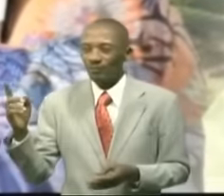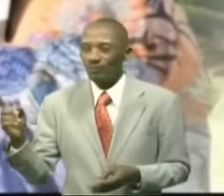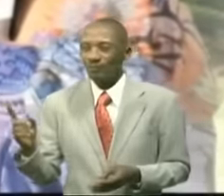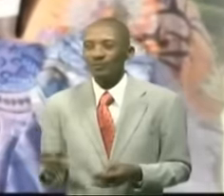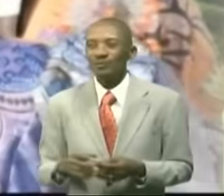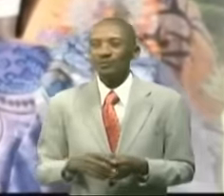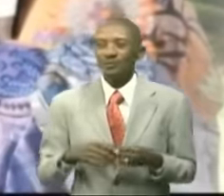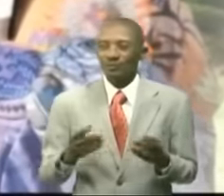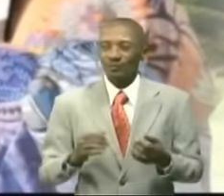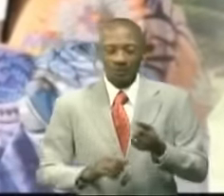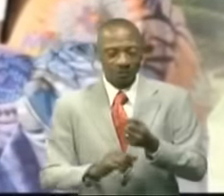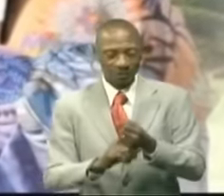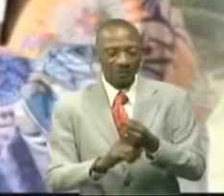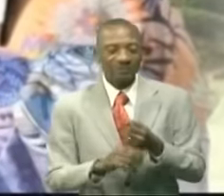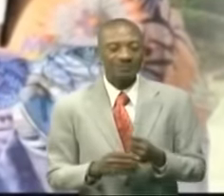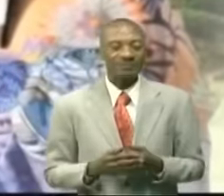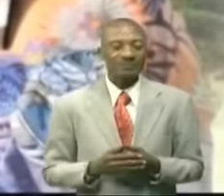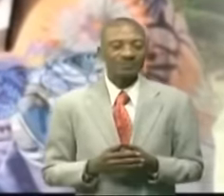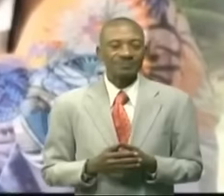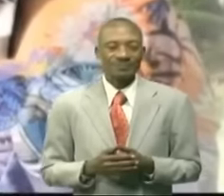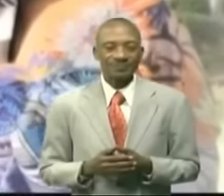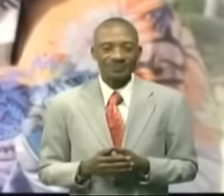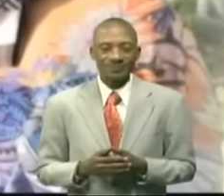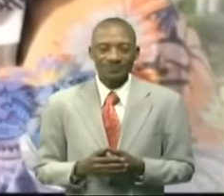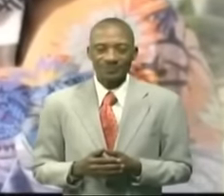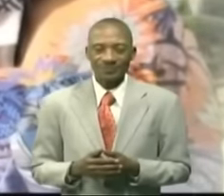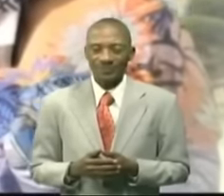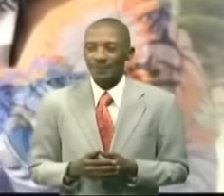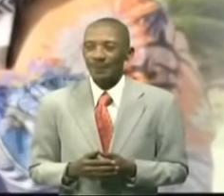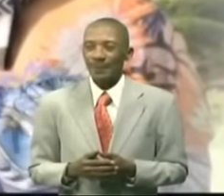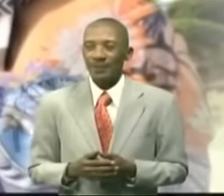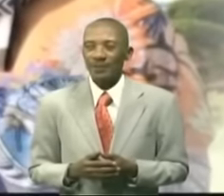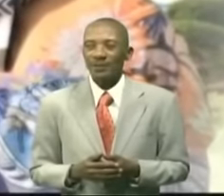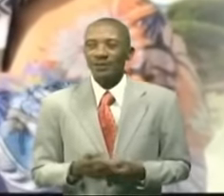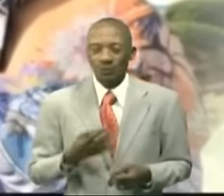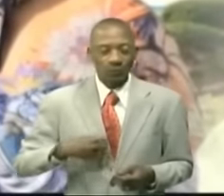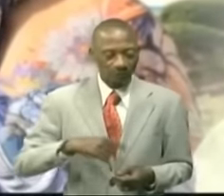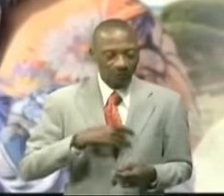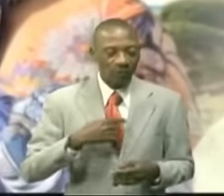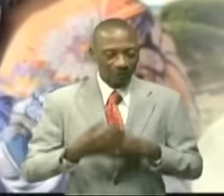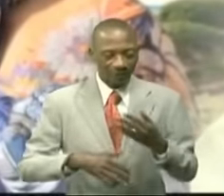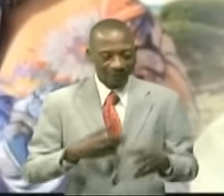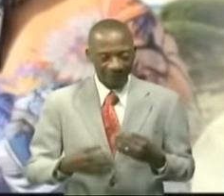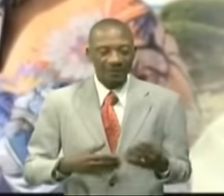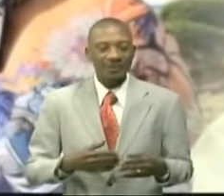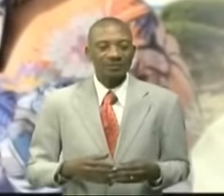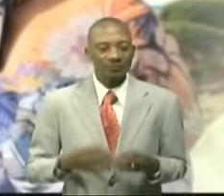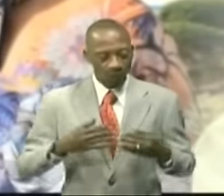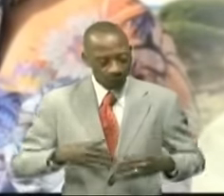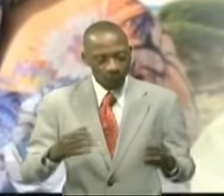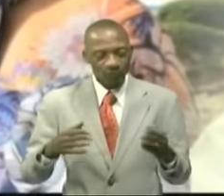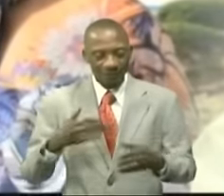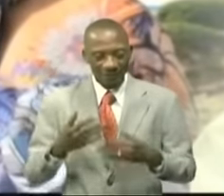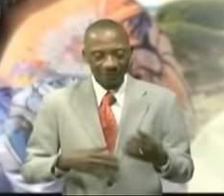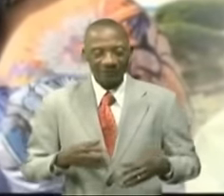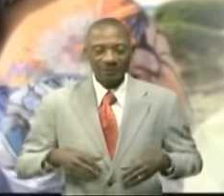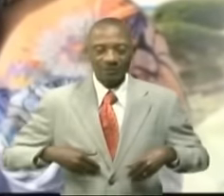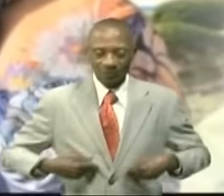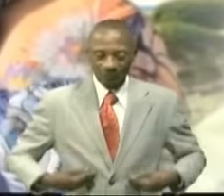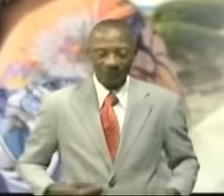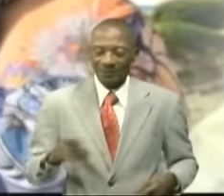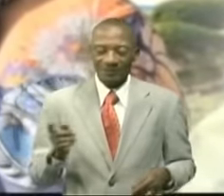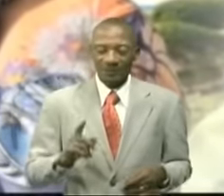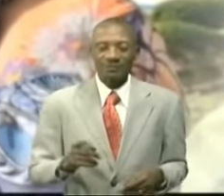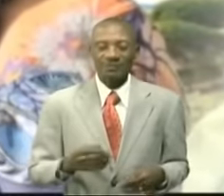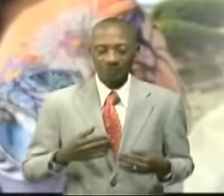enterrés? Oui, nous allons trouver une solution. Nous n'allons pas quand même laisser nos frères et sœurs dans la morgue pendant plus de 3 mois.